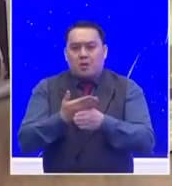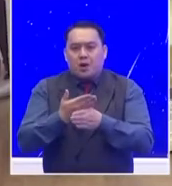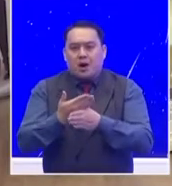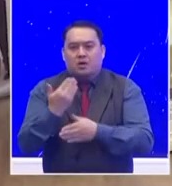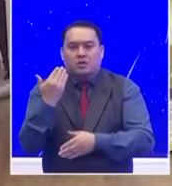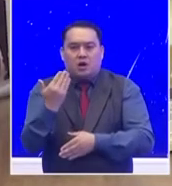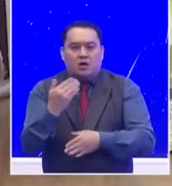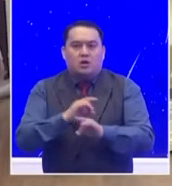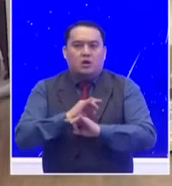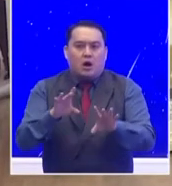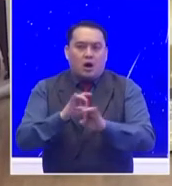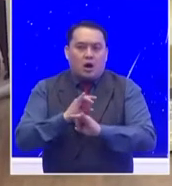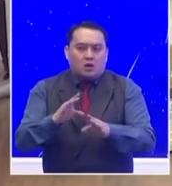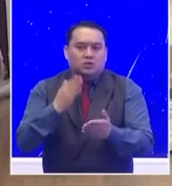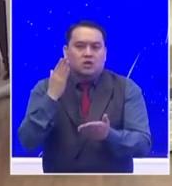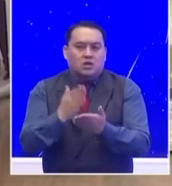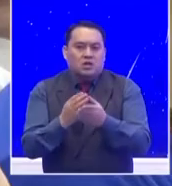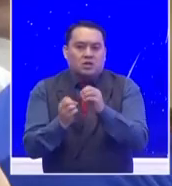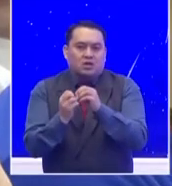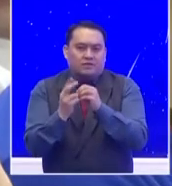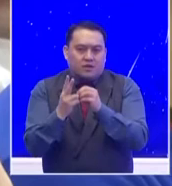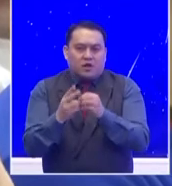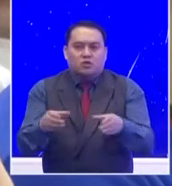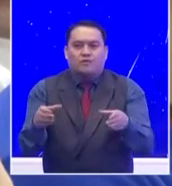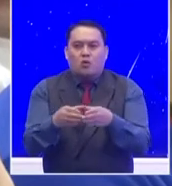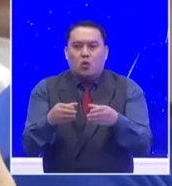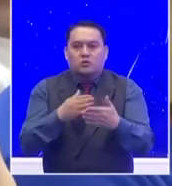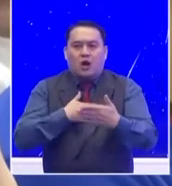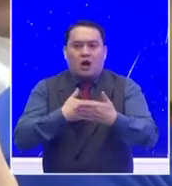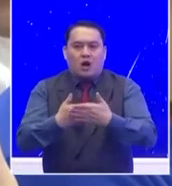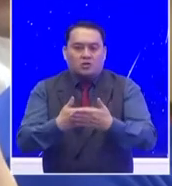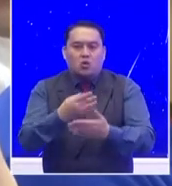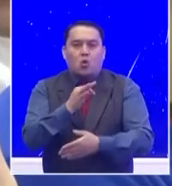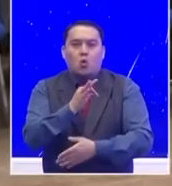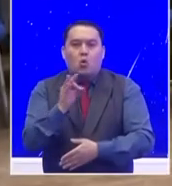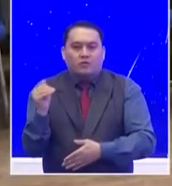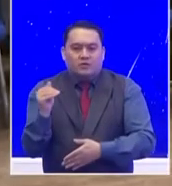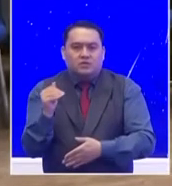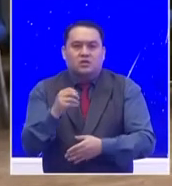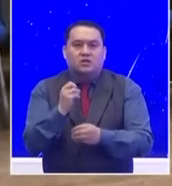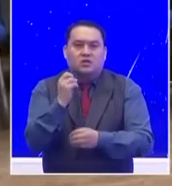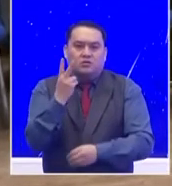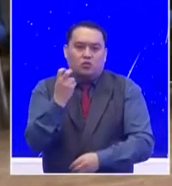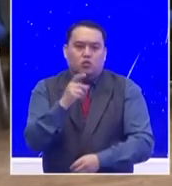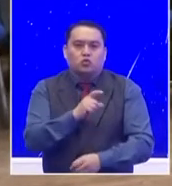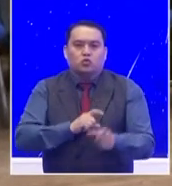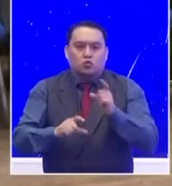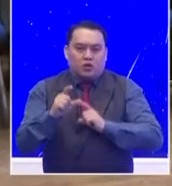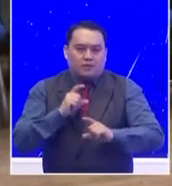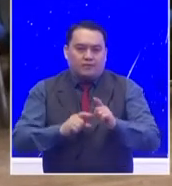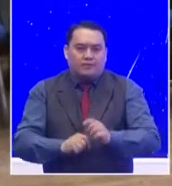им. Отметим, на базе вуза действует 12 волонтерских клубов. В рядах официальных добродетелей – более 200 студентов.